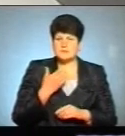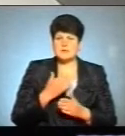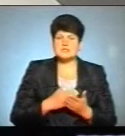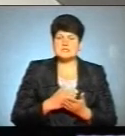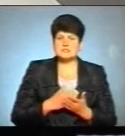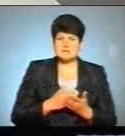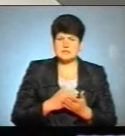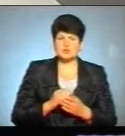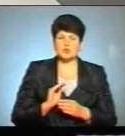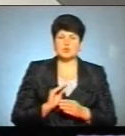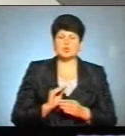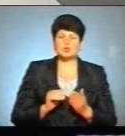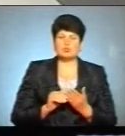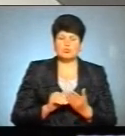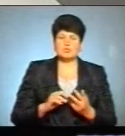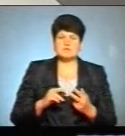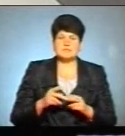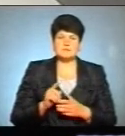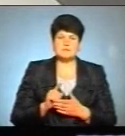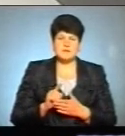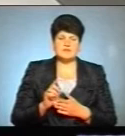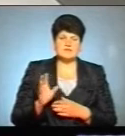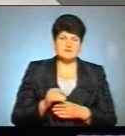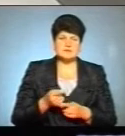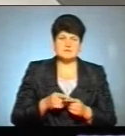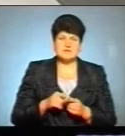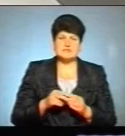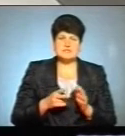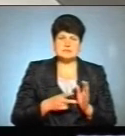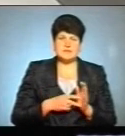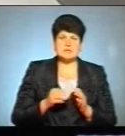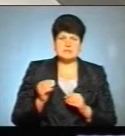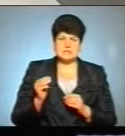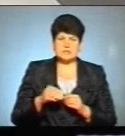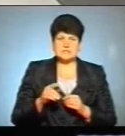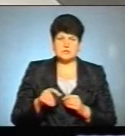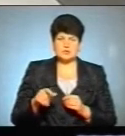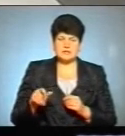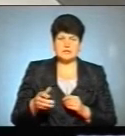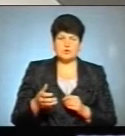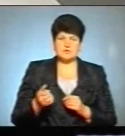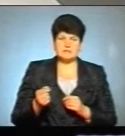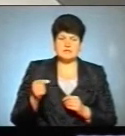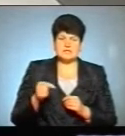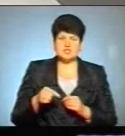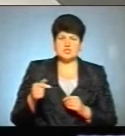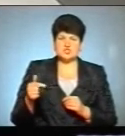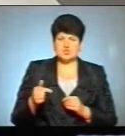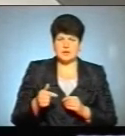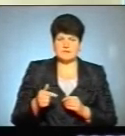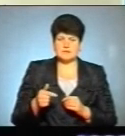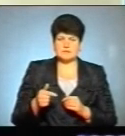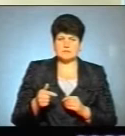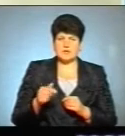Тобто допомога замість пенсії всім тим людям, а це в нас 17 тисяч людей, які отримали по 1000 гривень